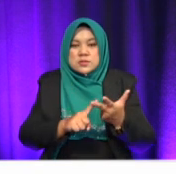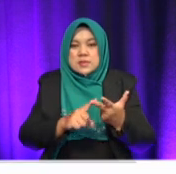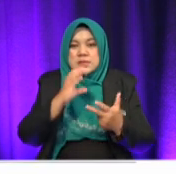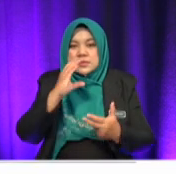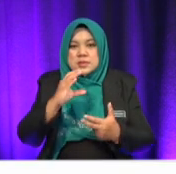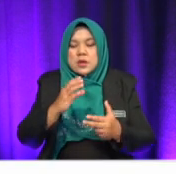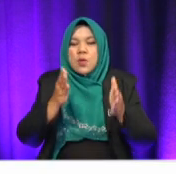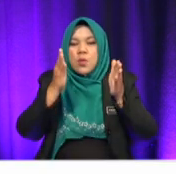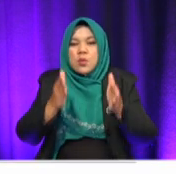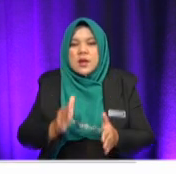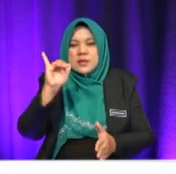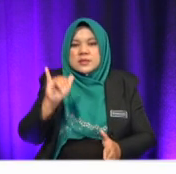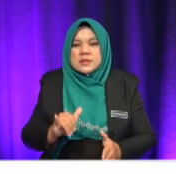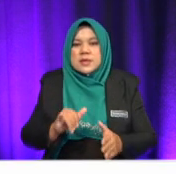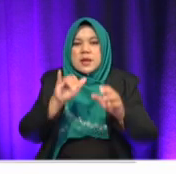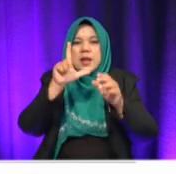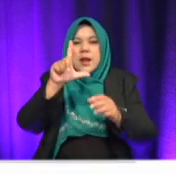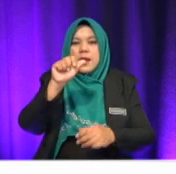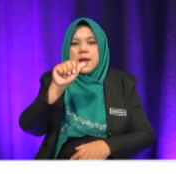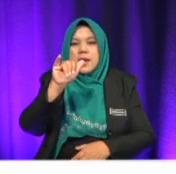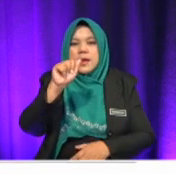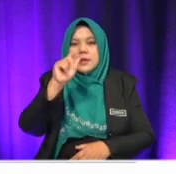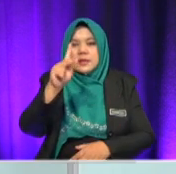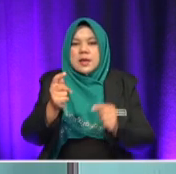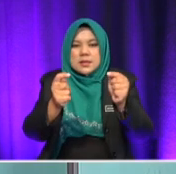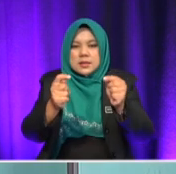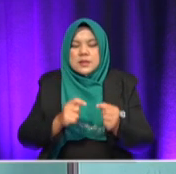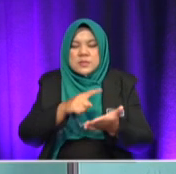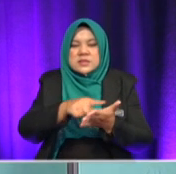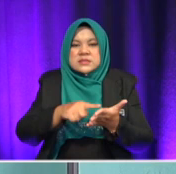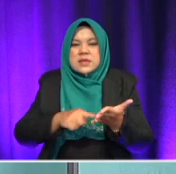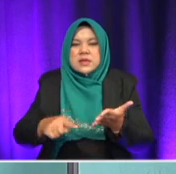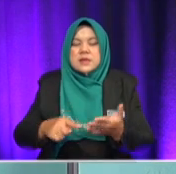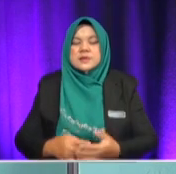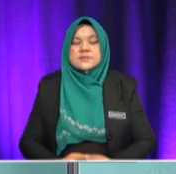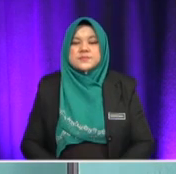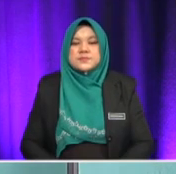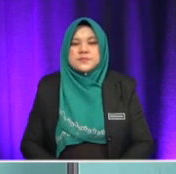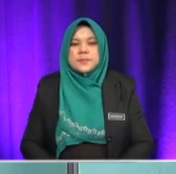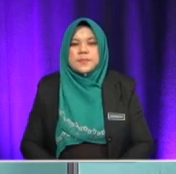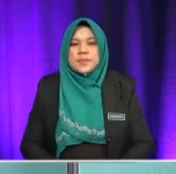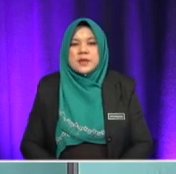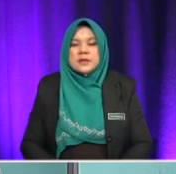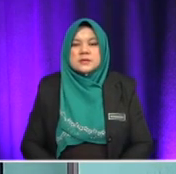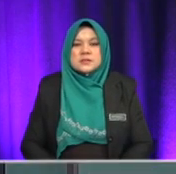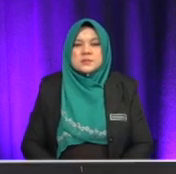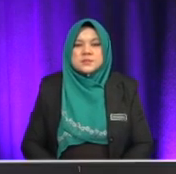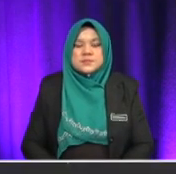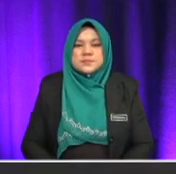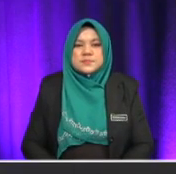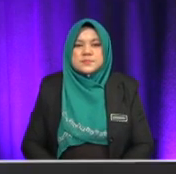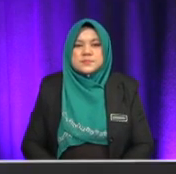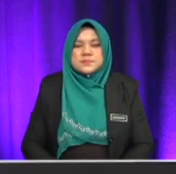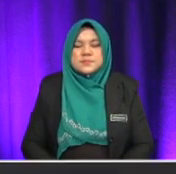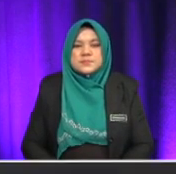bantuan zakat yang dikutip daripada orang Islam siapa Nak jawab di sini oke Kamu